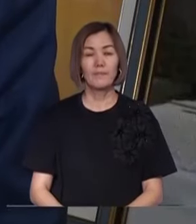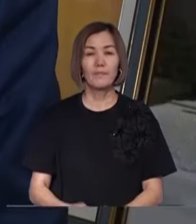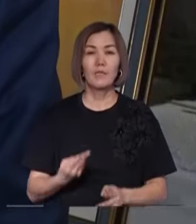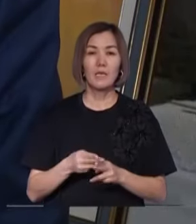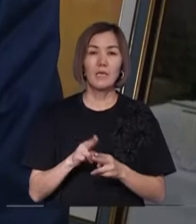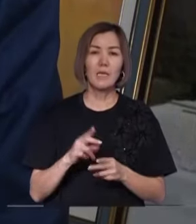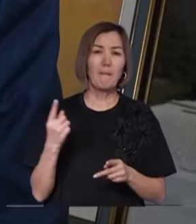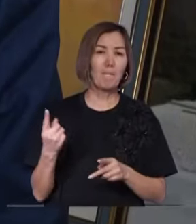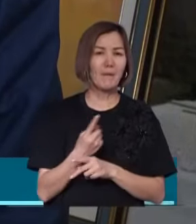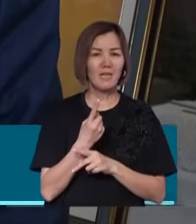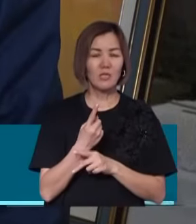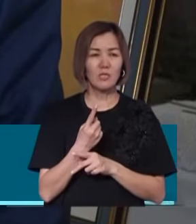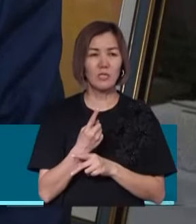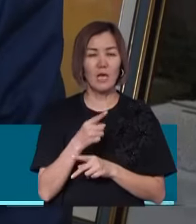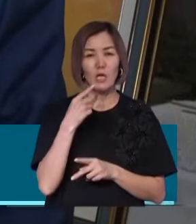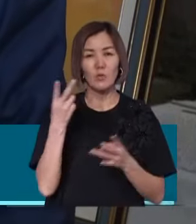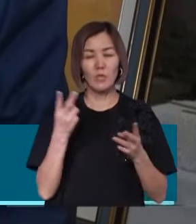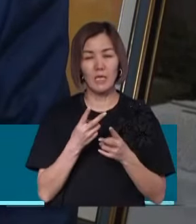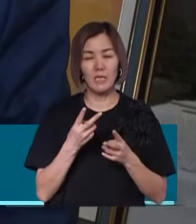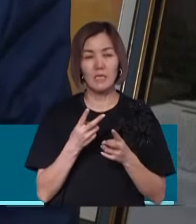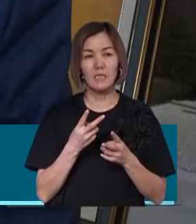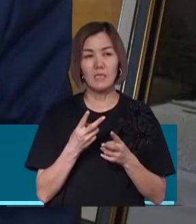бірінші айта кететін